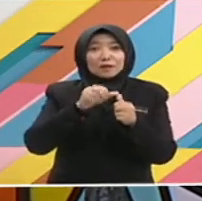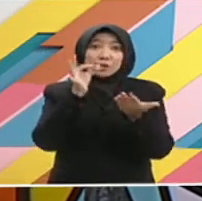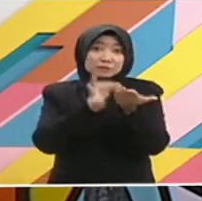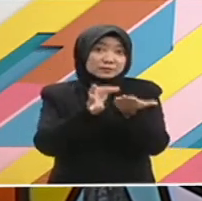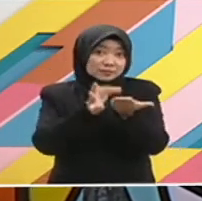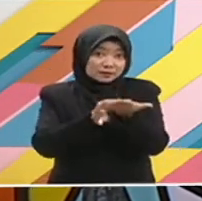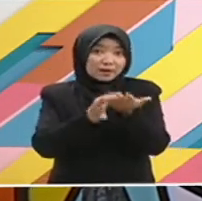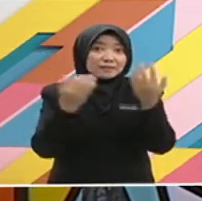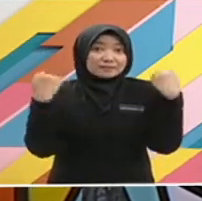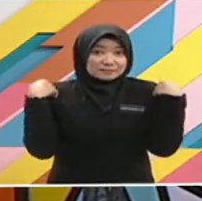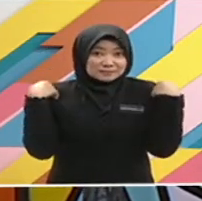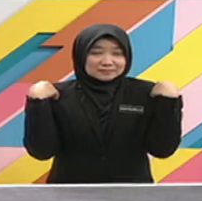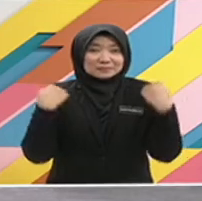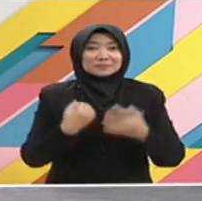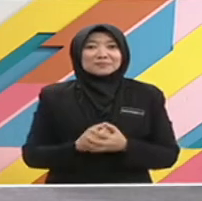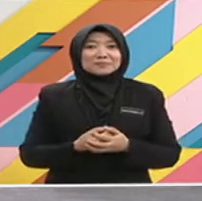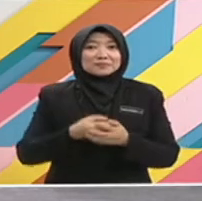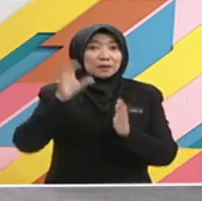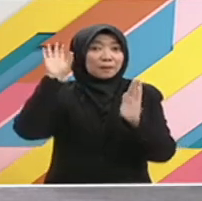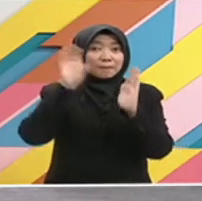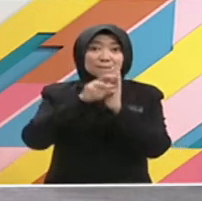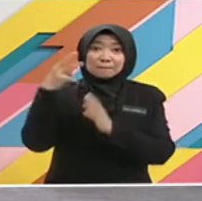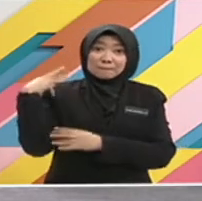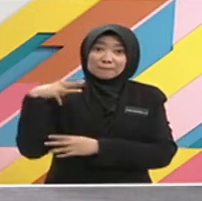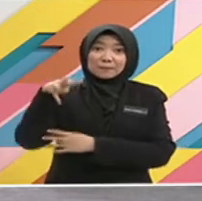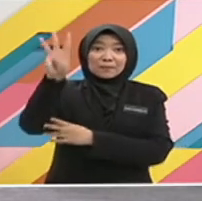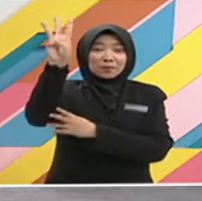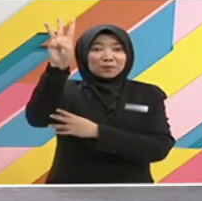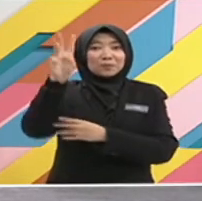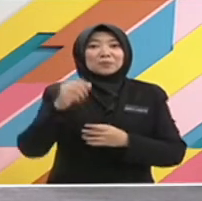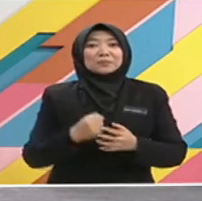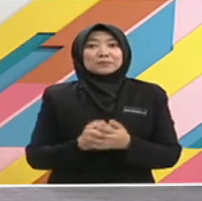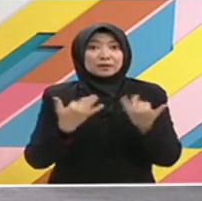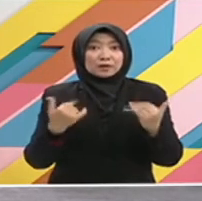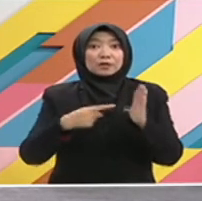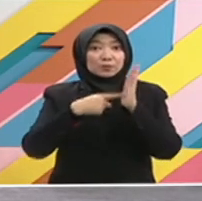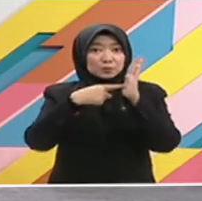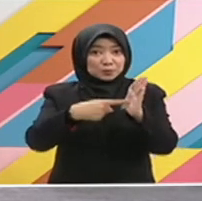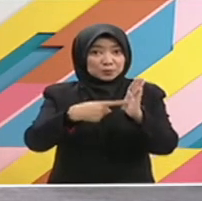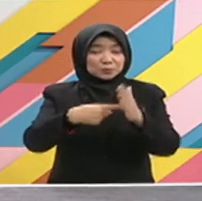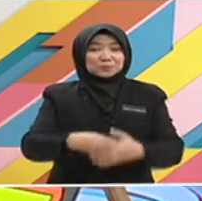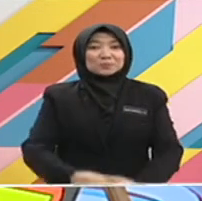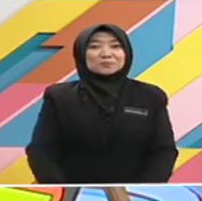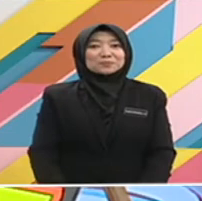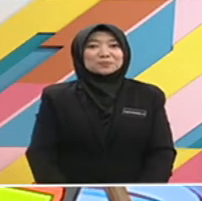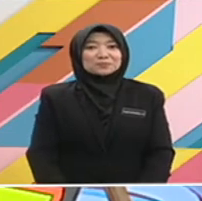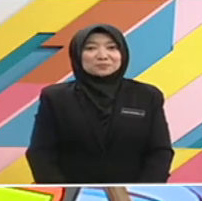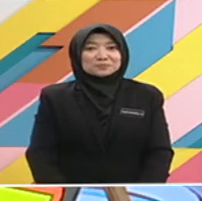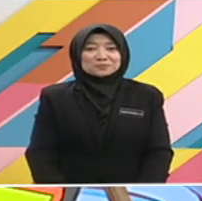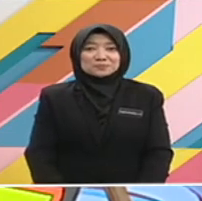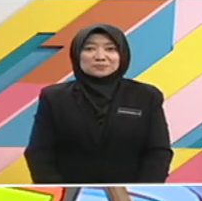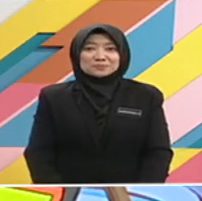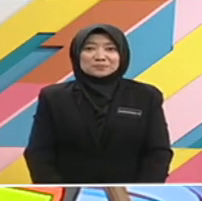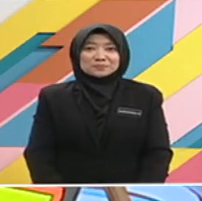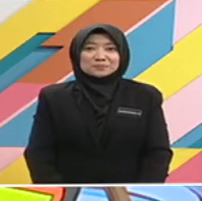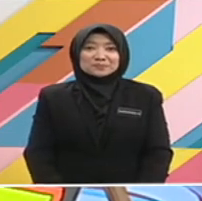juga. Yes. Itulah yang saya nak sebutkan tadi. Baik, saya akan tunjukkan. Sekejap ya. Saya macam nak bagi hadiah sikit. Duit